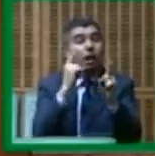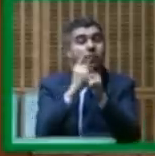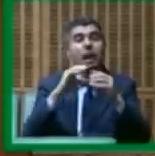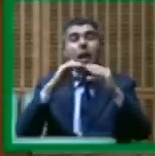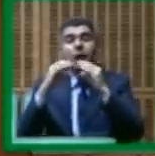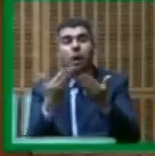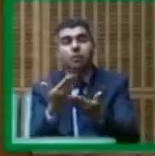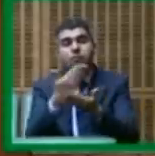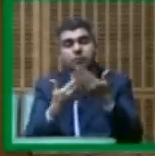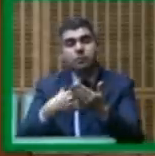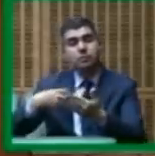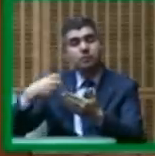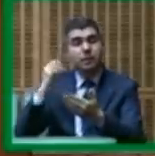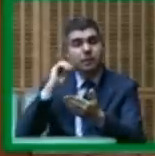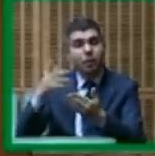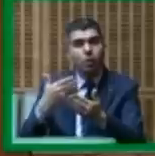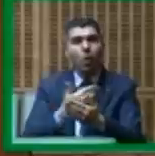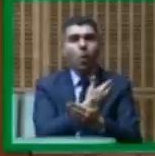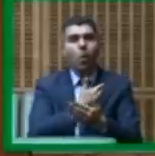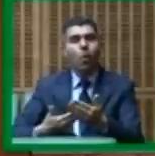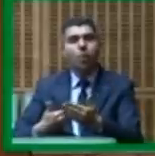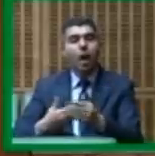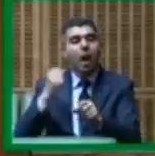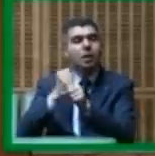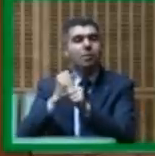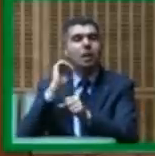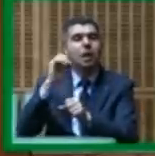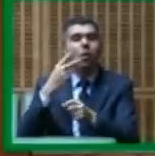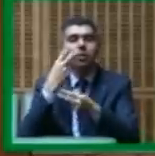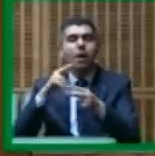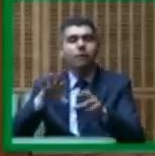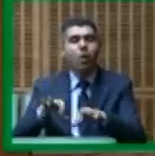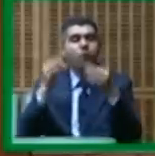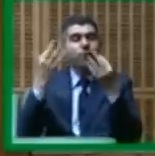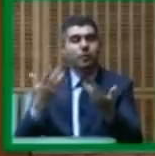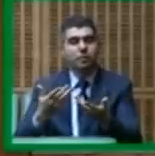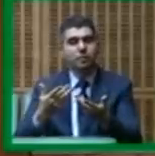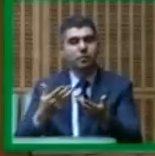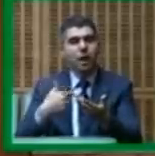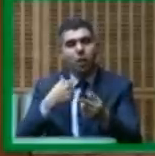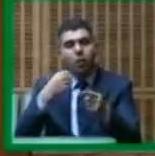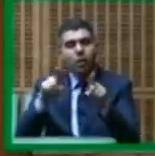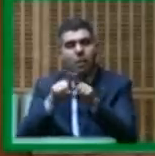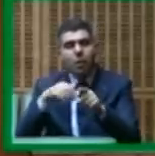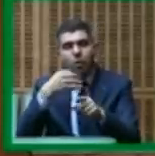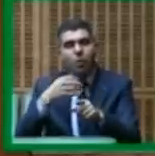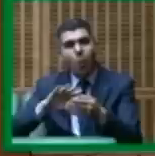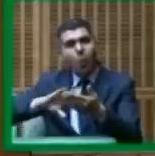شيء اللي قلتيه إلا ما كانش صحيح 100% عنده نصيب بين الصحة، ولكن أنا